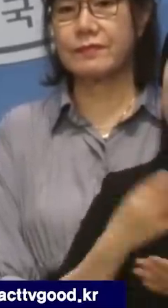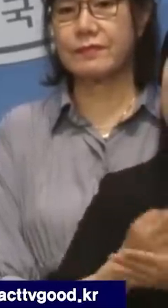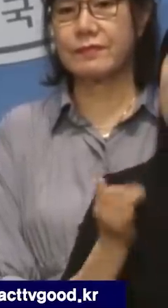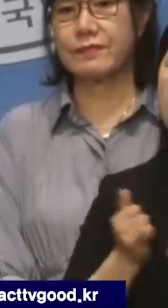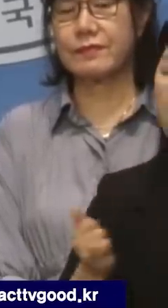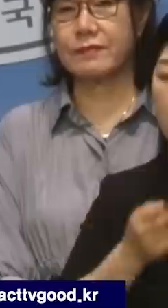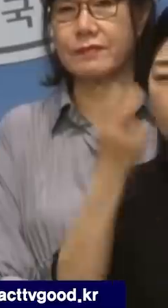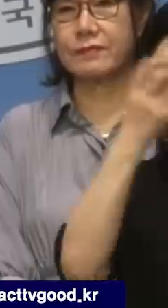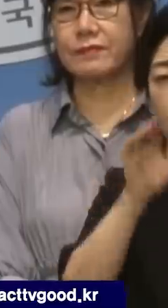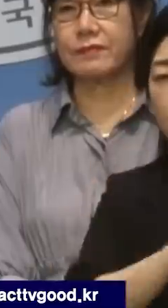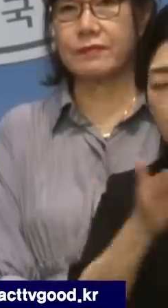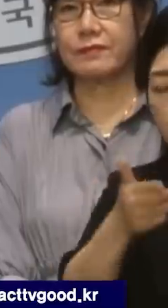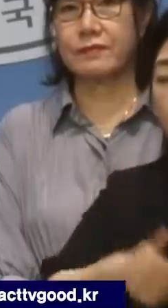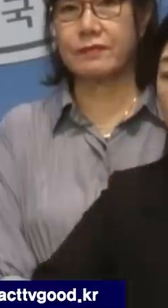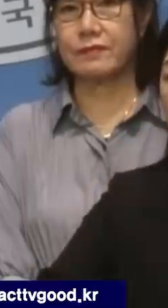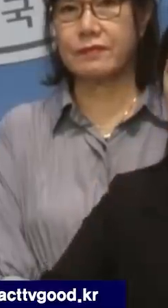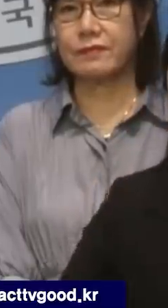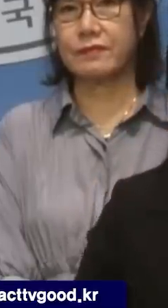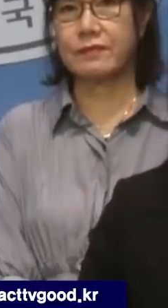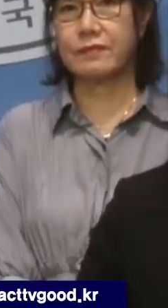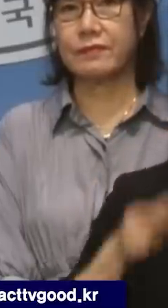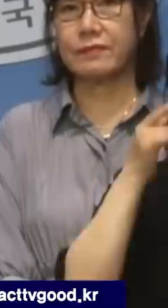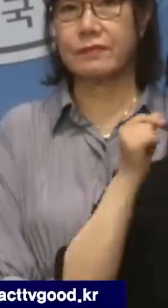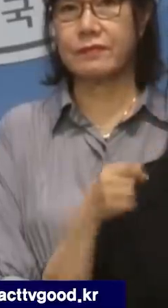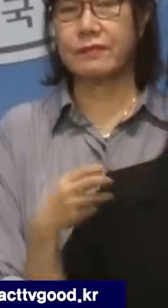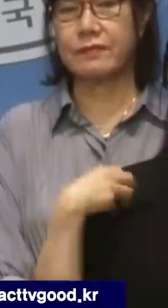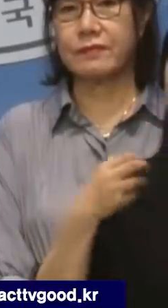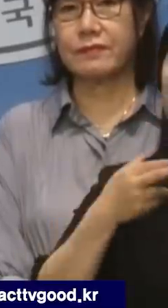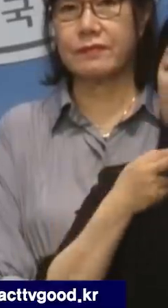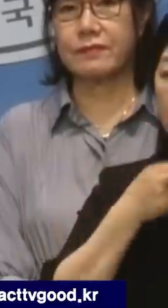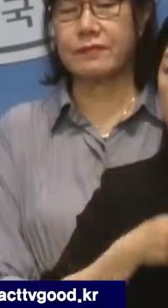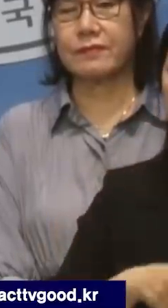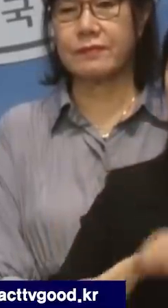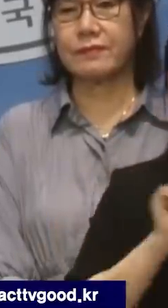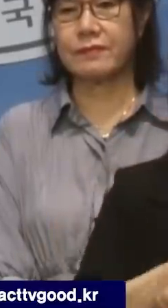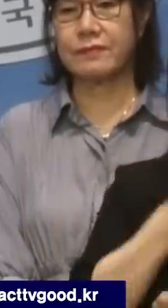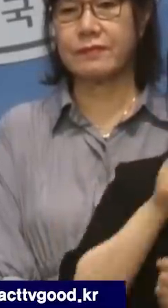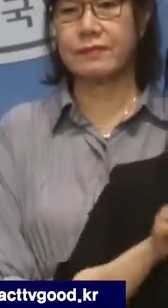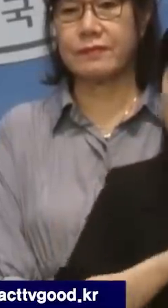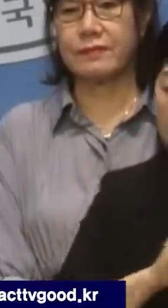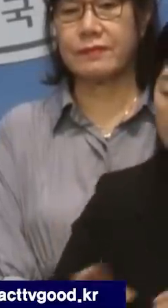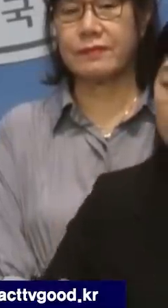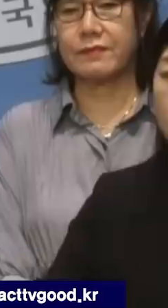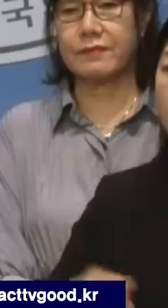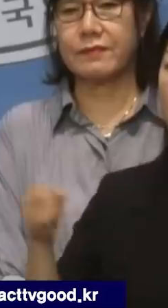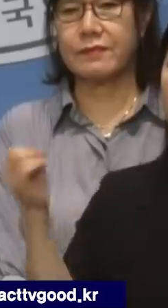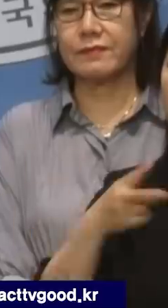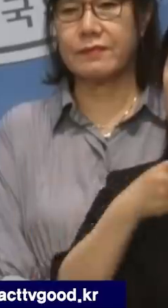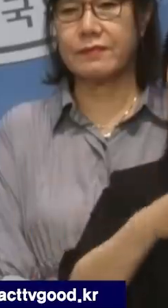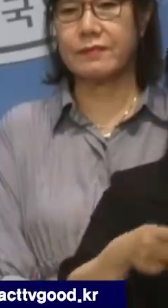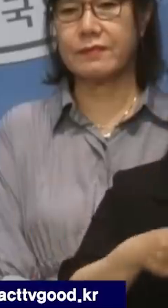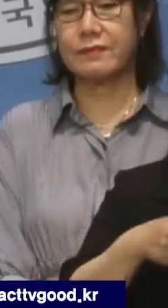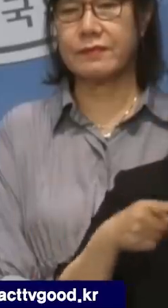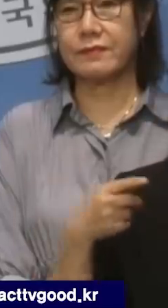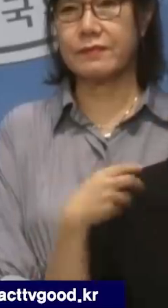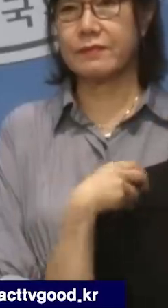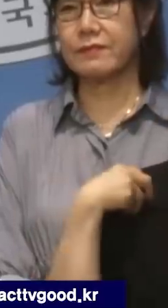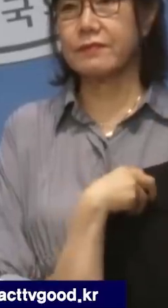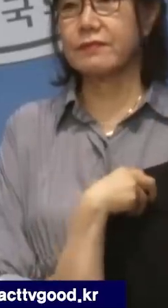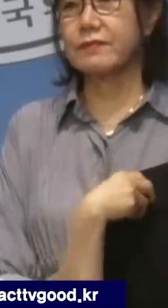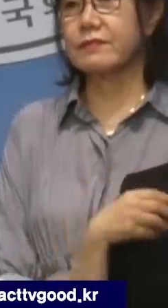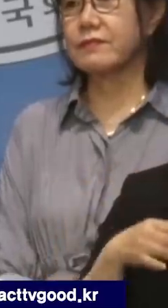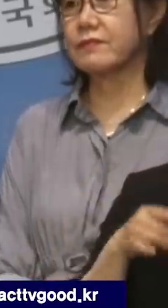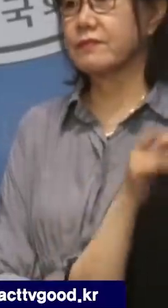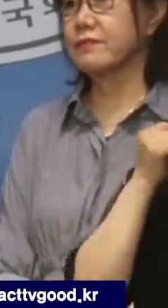필요합니다. 일본의 무책임한 후쿠시마 원전 오염수 방류와 윤석열 정부의